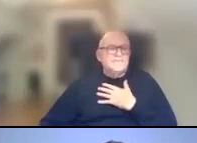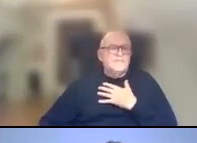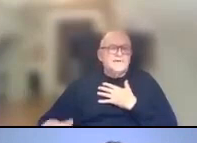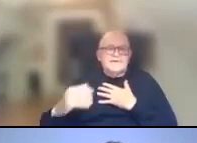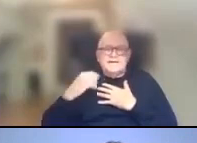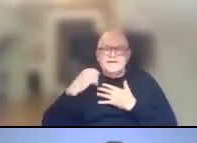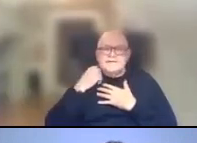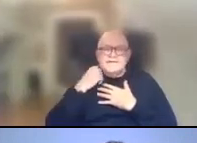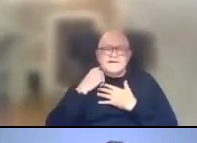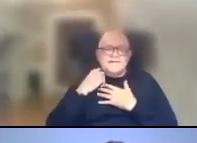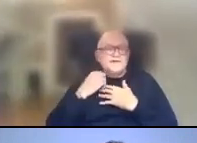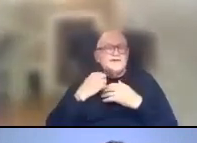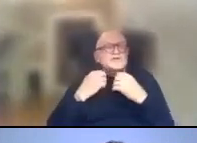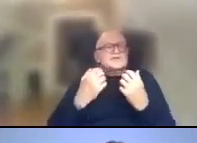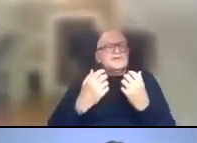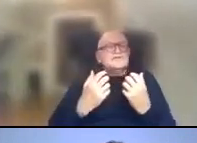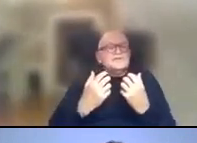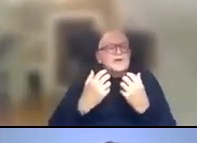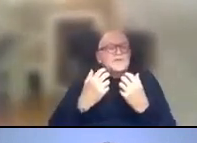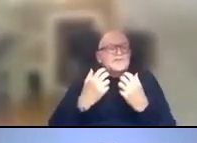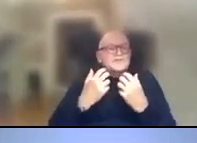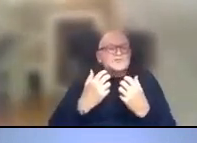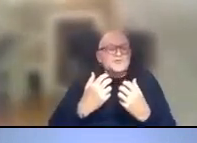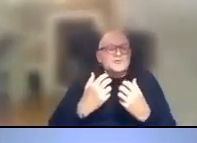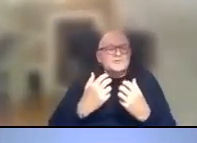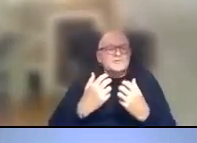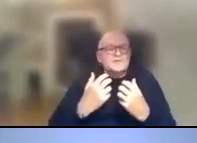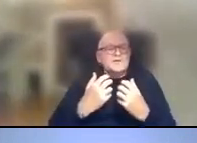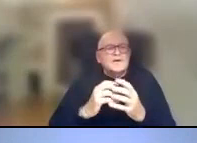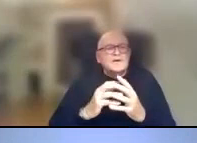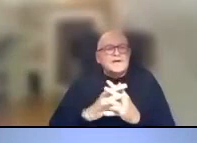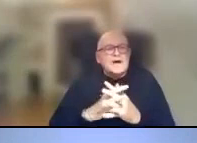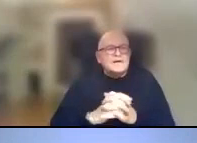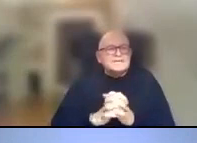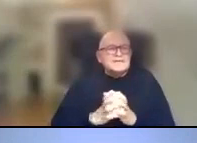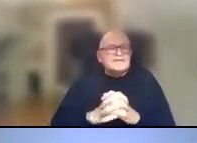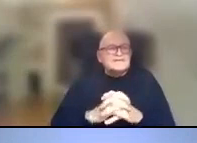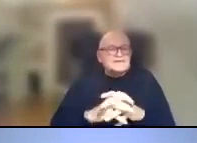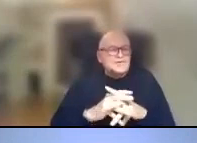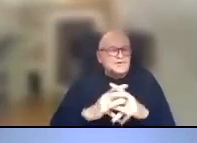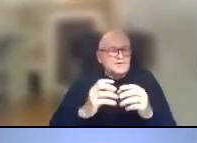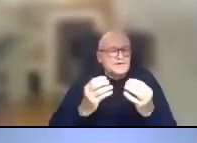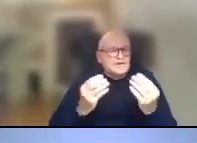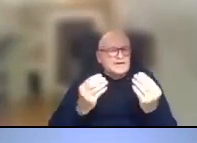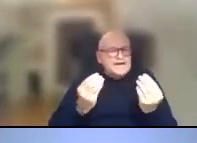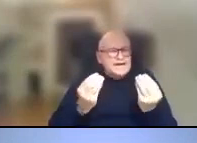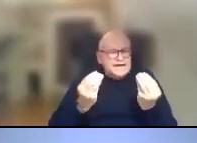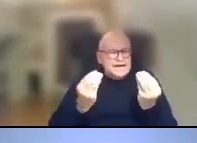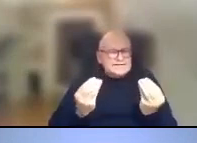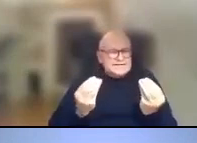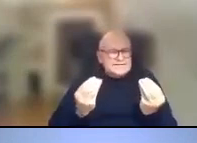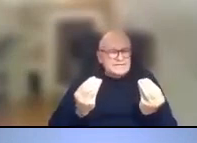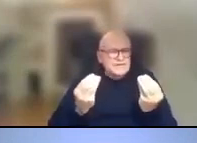war, wie er selber sagt, ständig auf der Suche nach Sensationen,